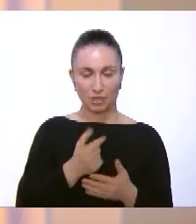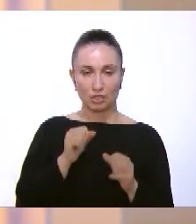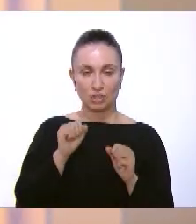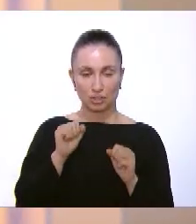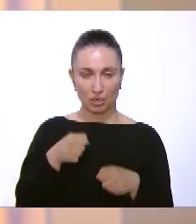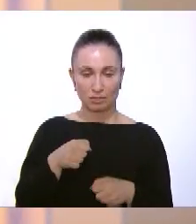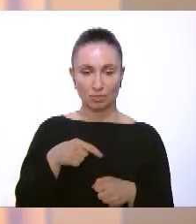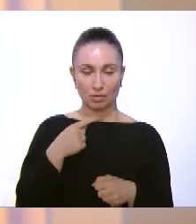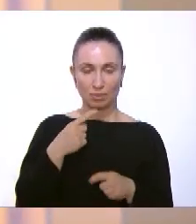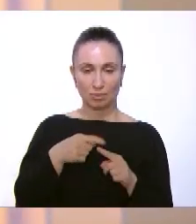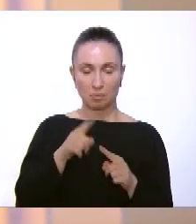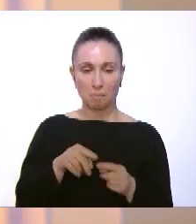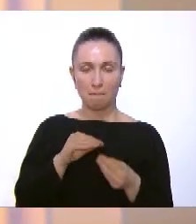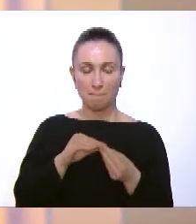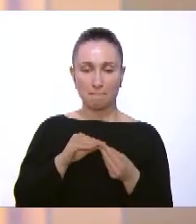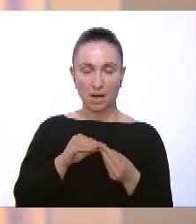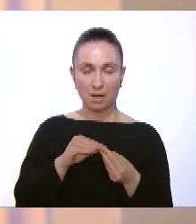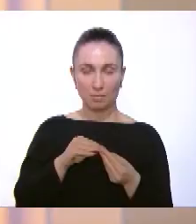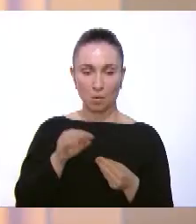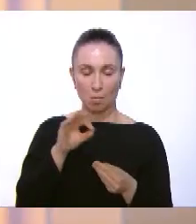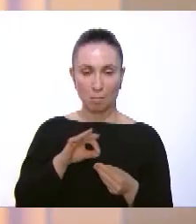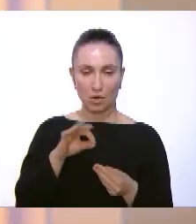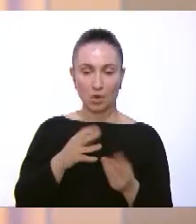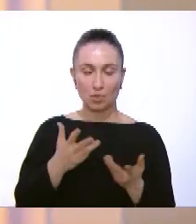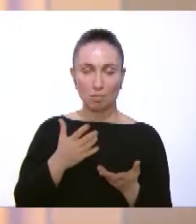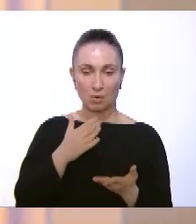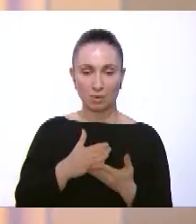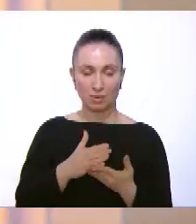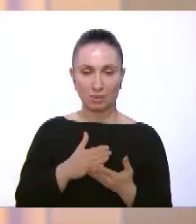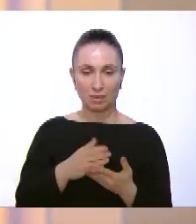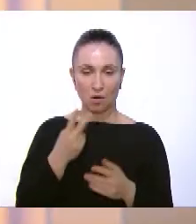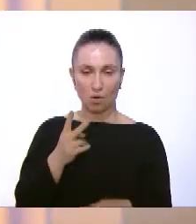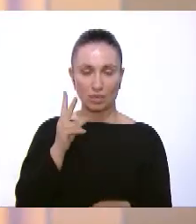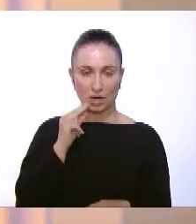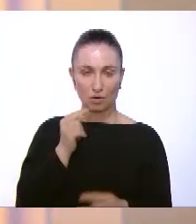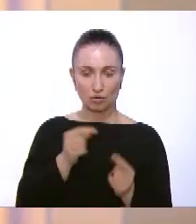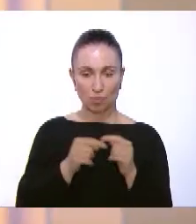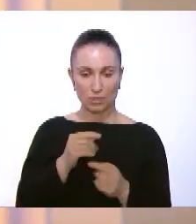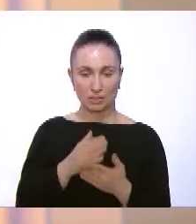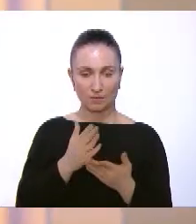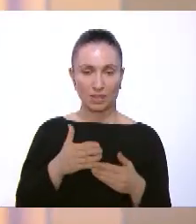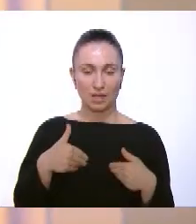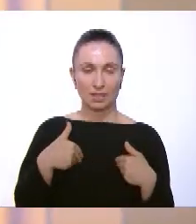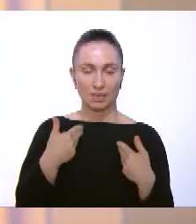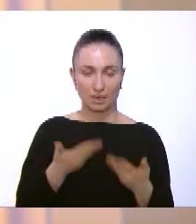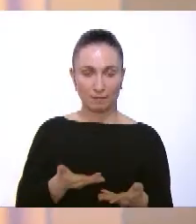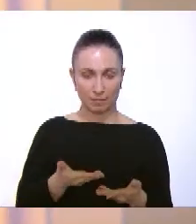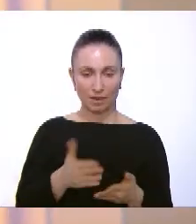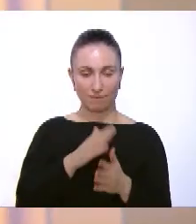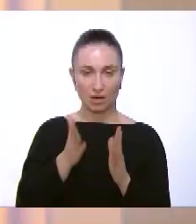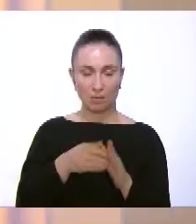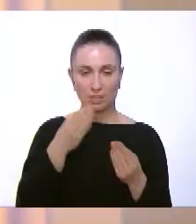შეიძლება ხაზი გაესვას იმ მეგობრობის სათავეებს, რომელიც ამ ორ თარიღს შორის არსებობს. გილოცავთ,